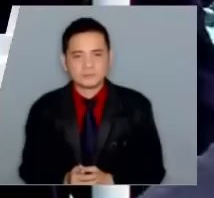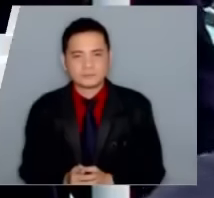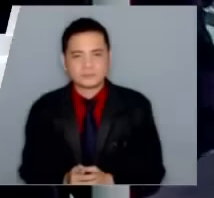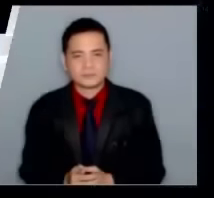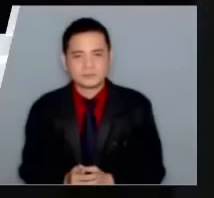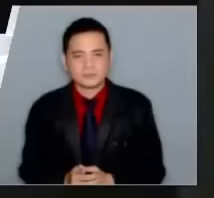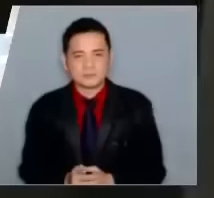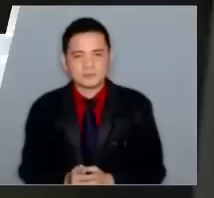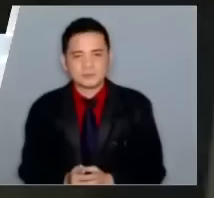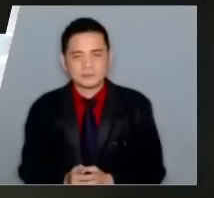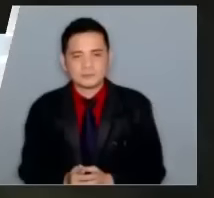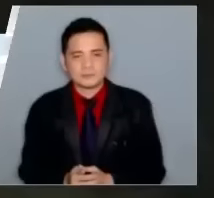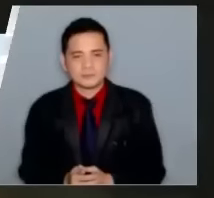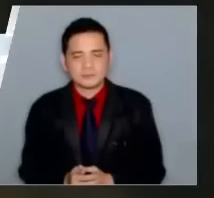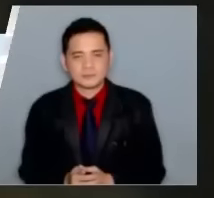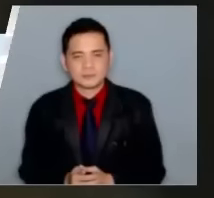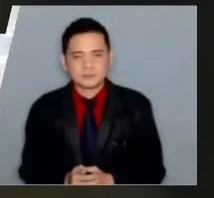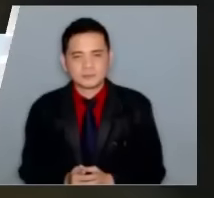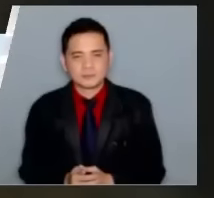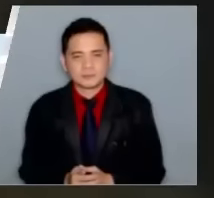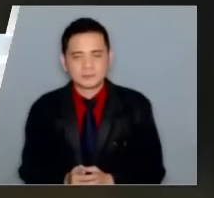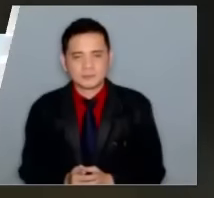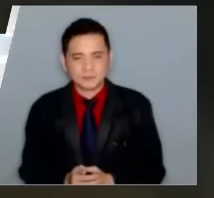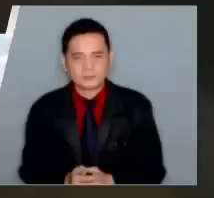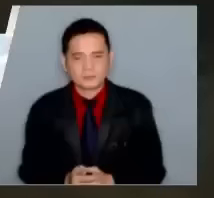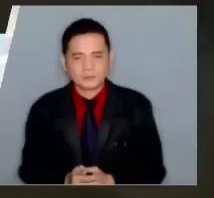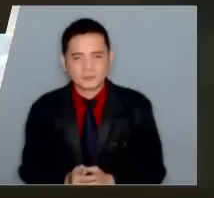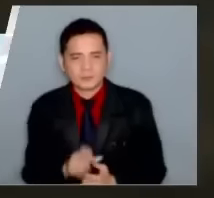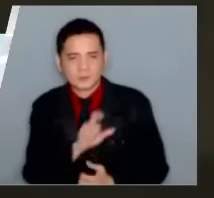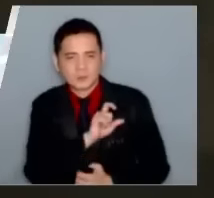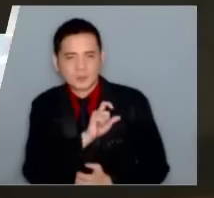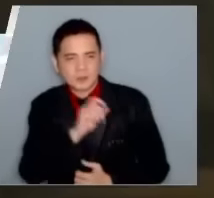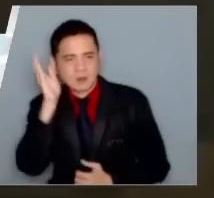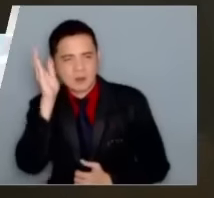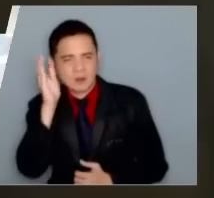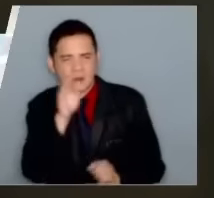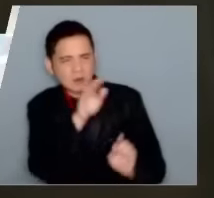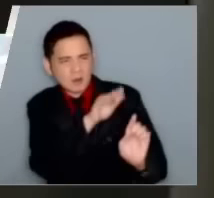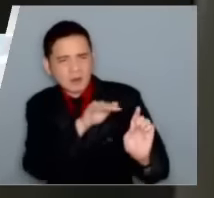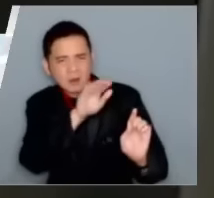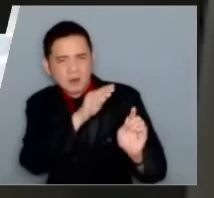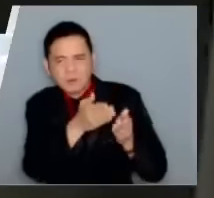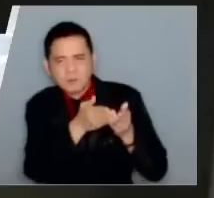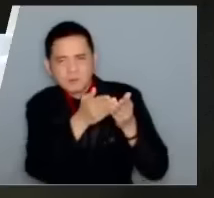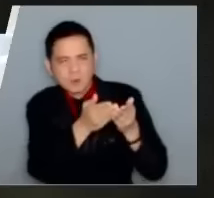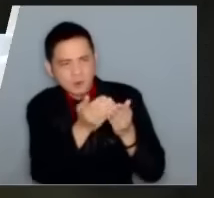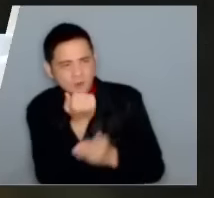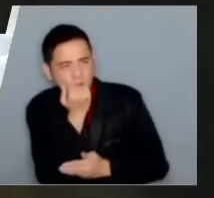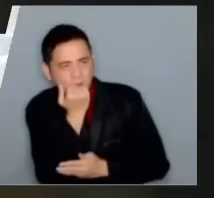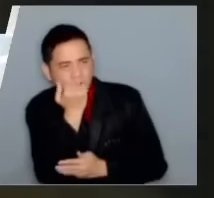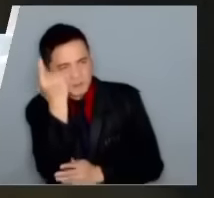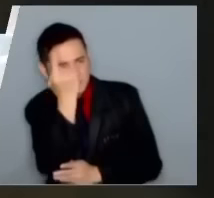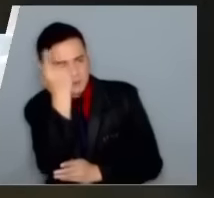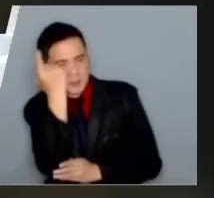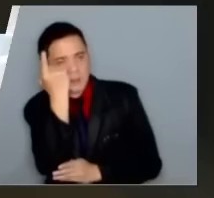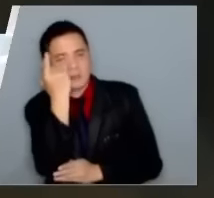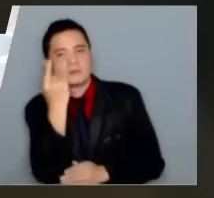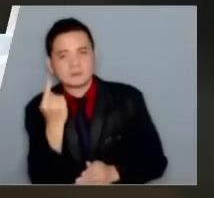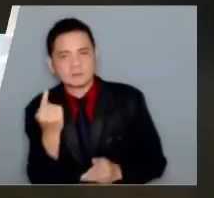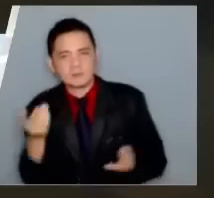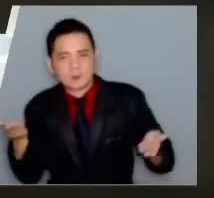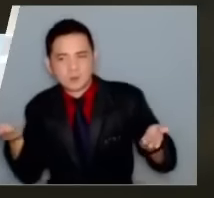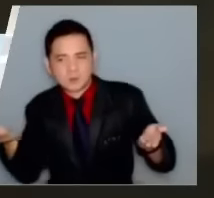Something wrong. Yan daw ang dahilan ayon sa commanding officer ng BRP Panglao ng Philippine Coast Guard. Kaya nila hinarang ang barkong ito bandang